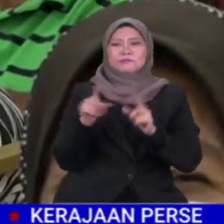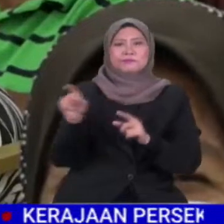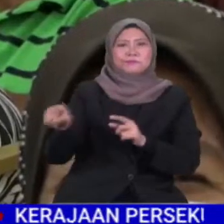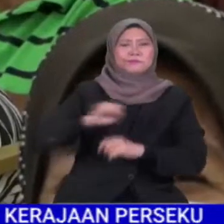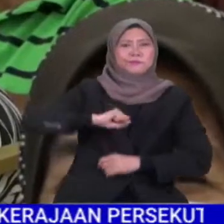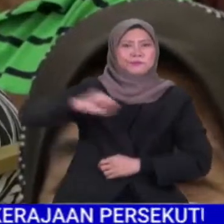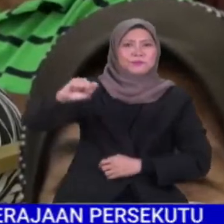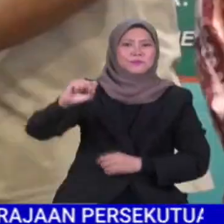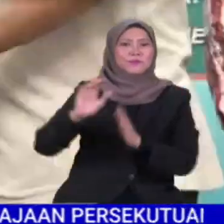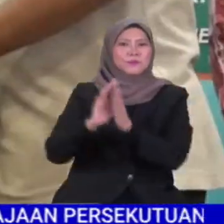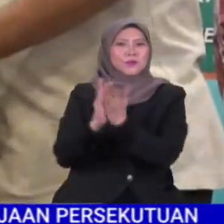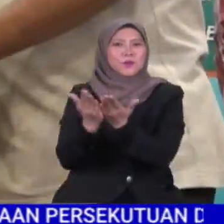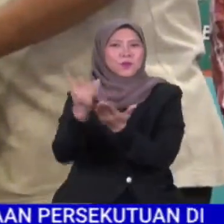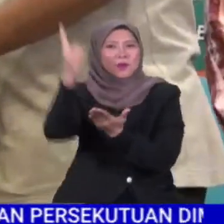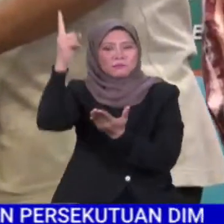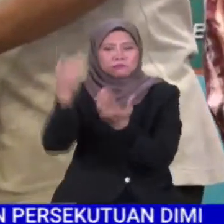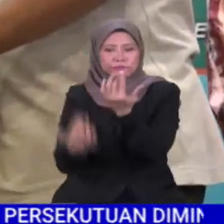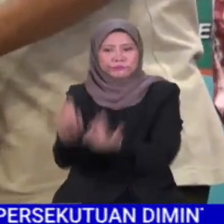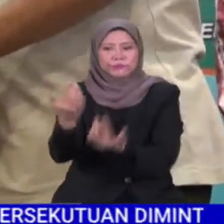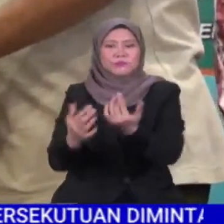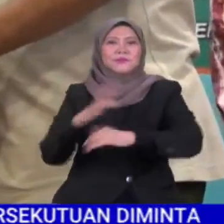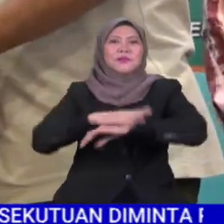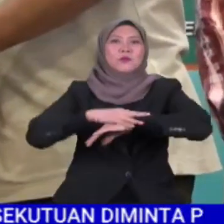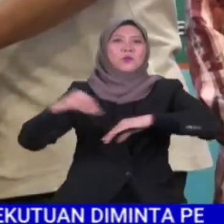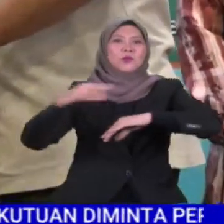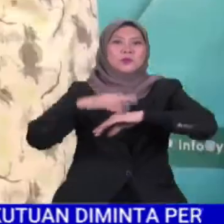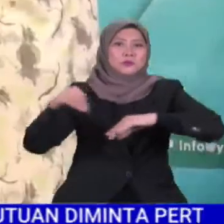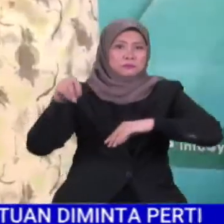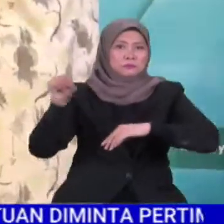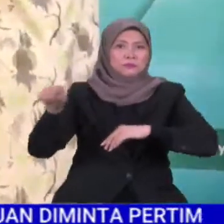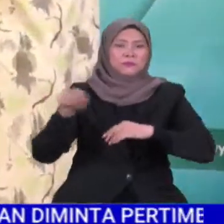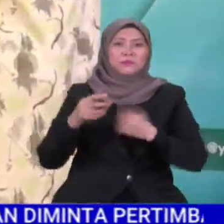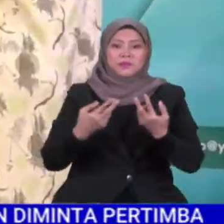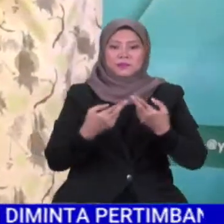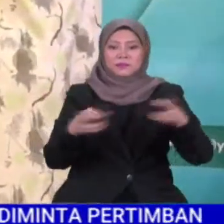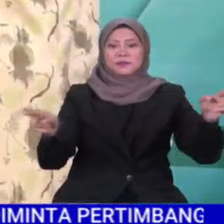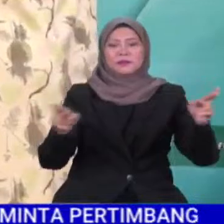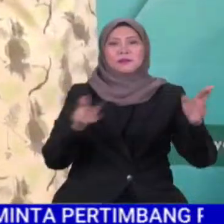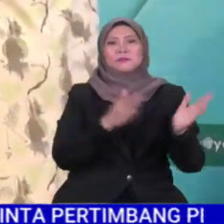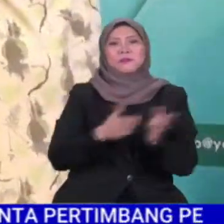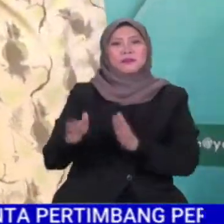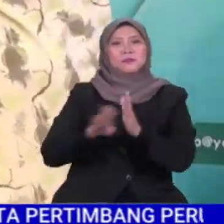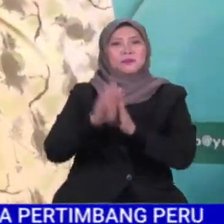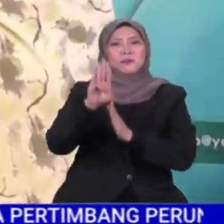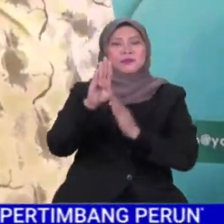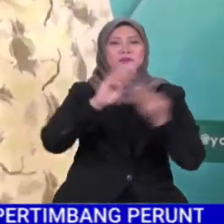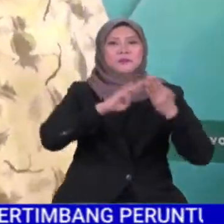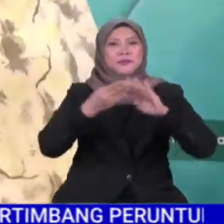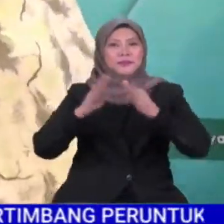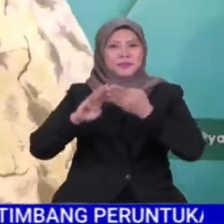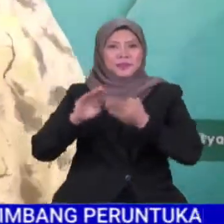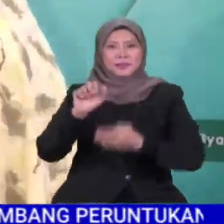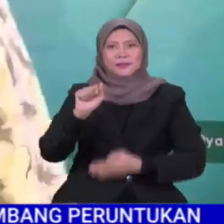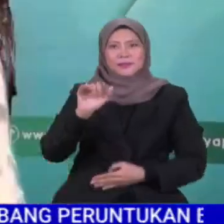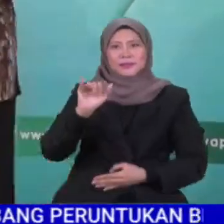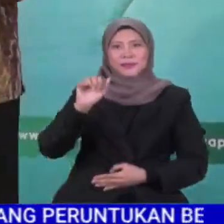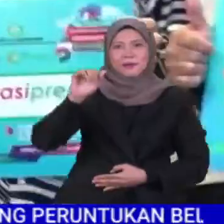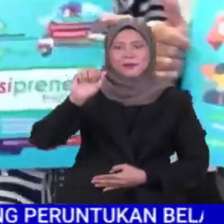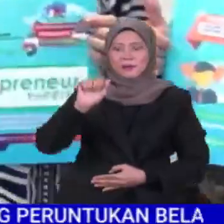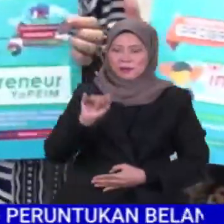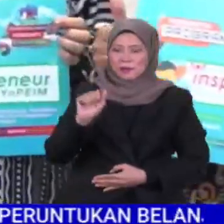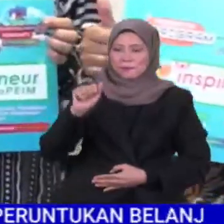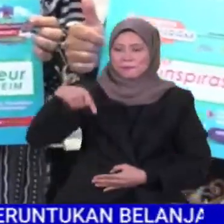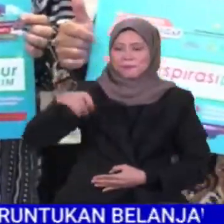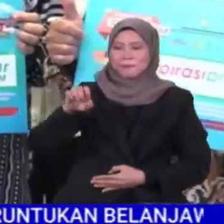pembakaran kitab suci itu di Sweden baru-baru ini. Beliau berkata demikian selepas melancarkan pelan pembangunan komuniti setempat Yapim di Ibu Negara.